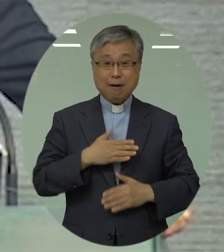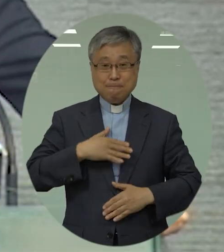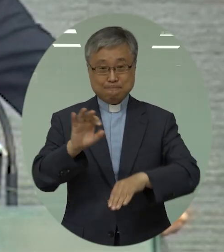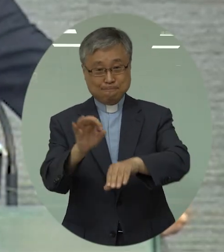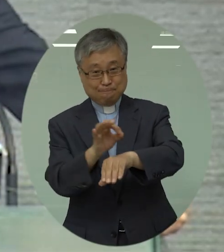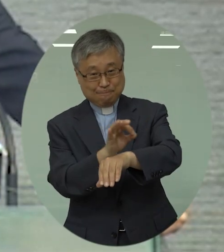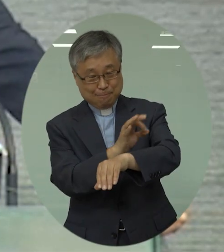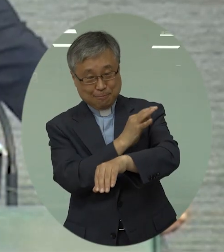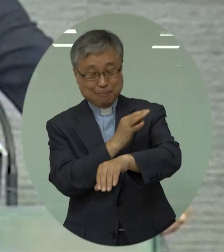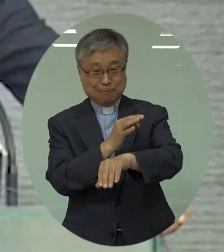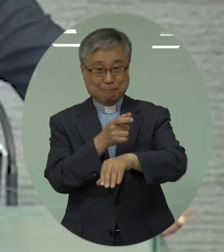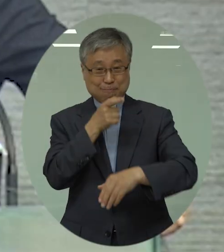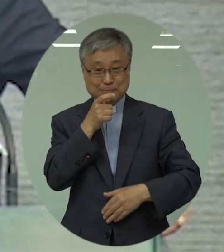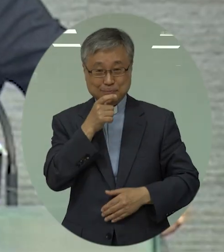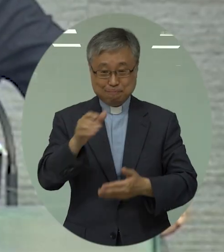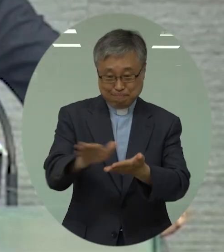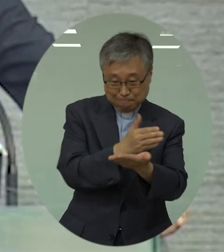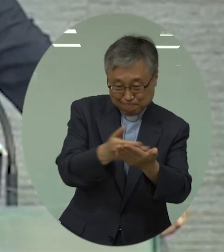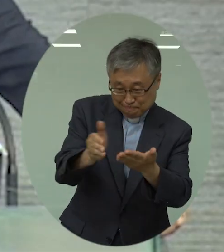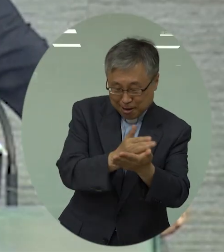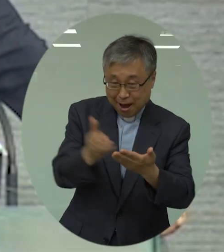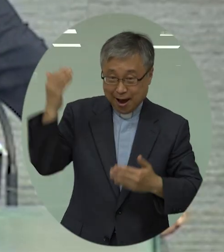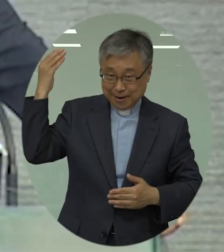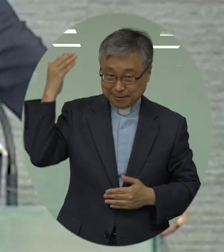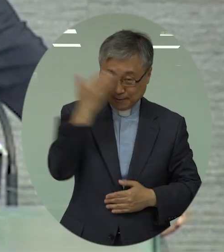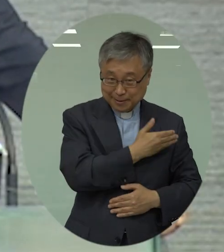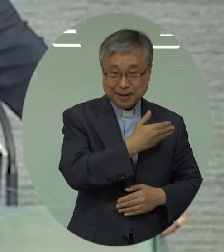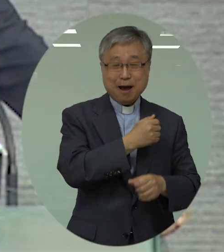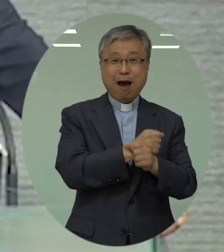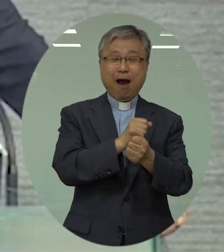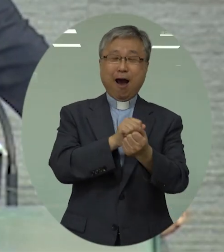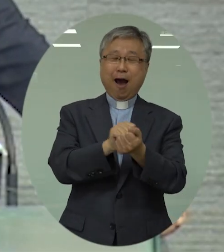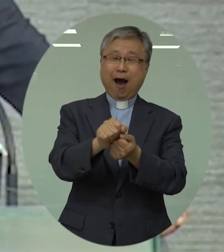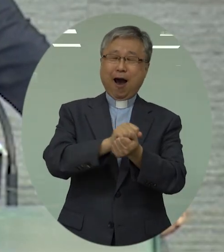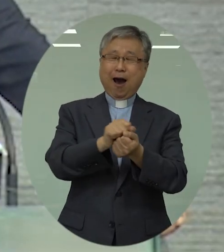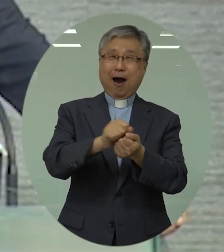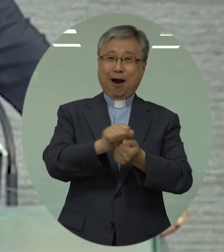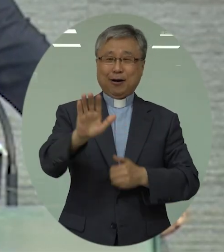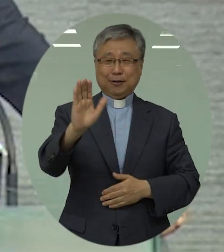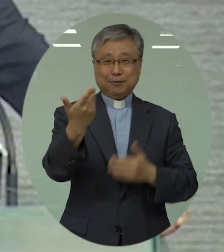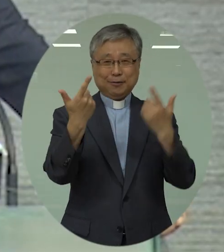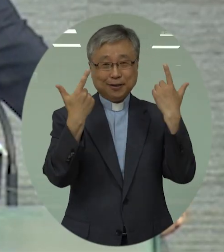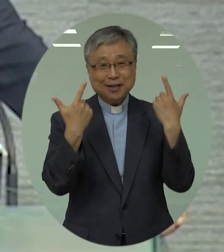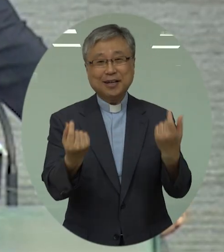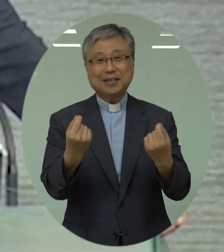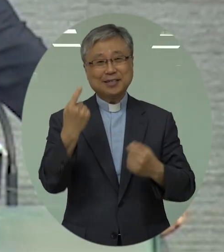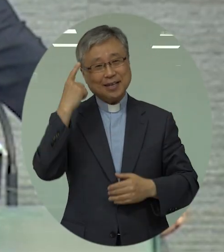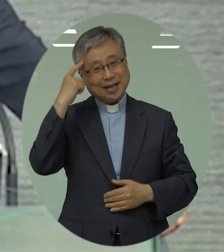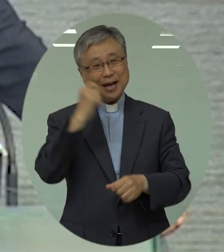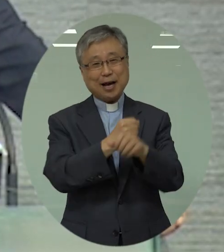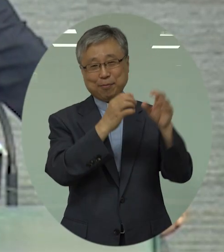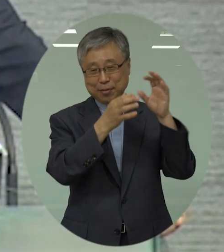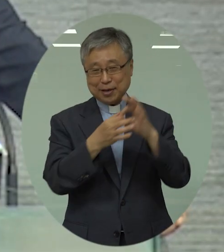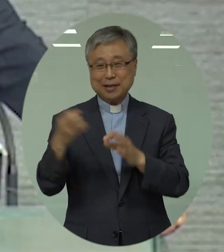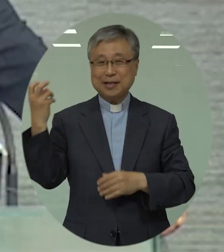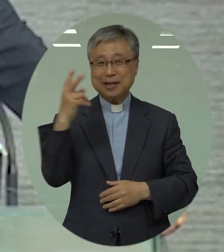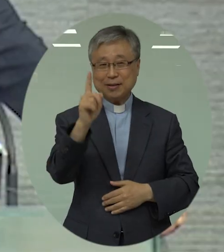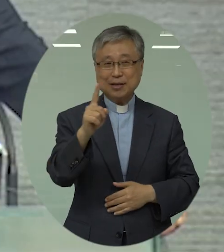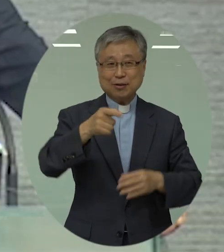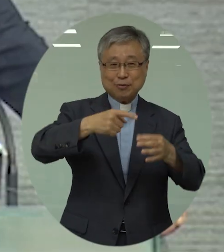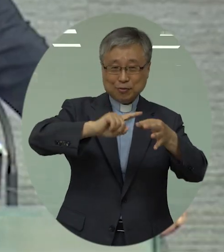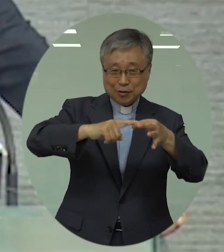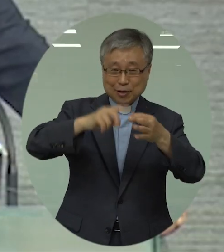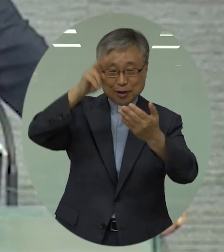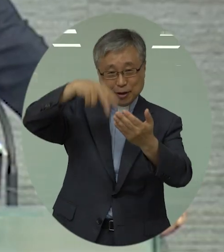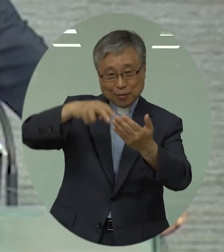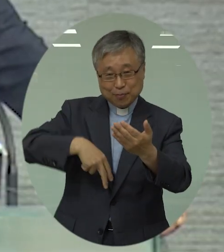우슬초를 갖다가 이렇게 하면 깨끗하게 닦여진다. 뭐 이런 것을 연상하면서 다시 이 구절을